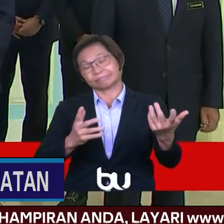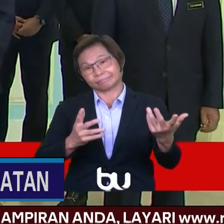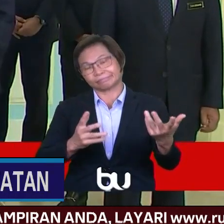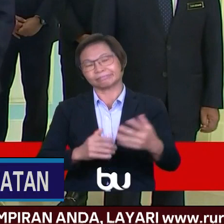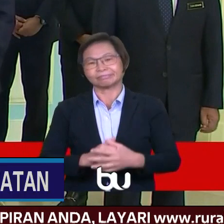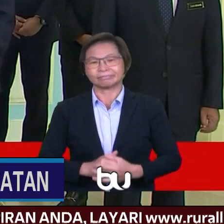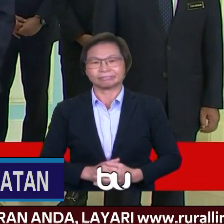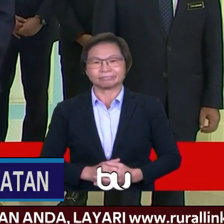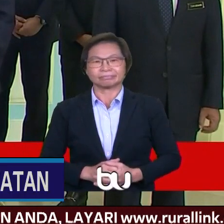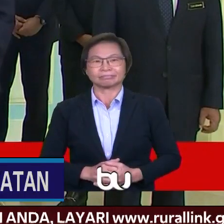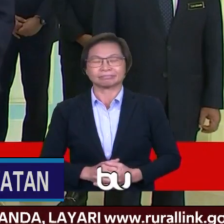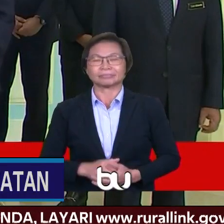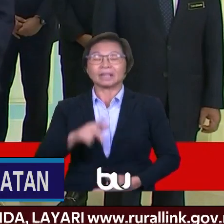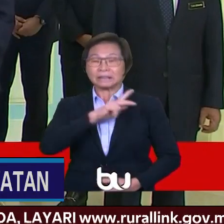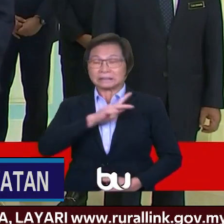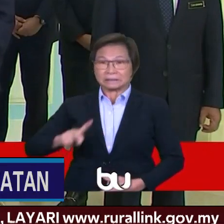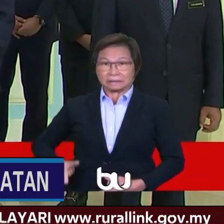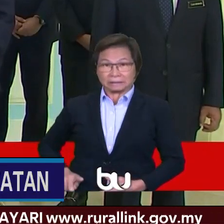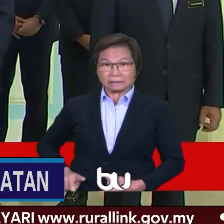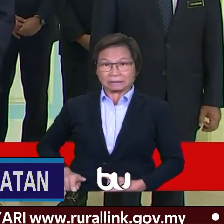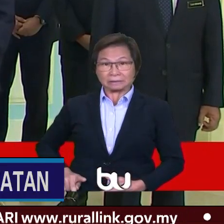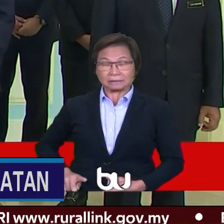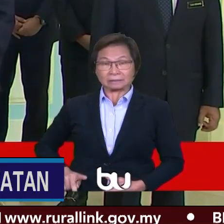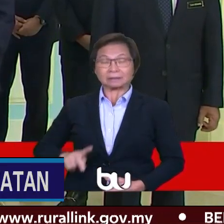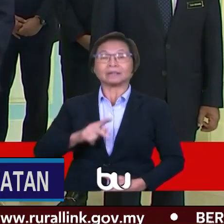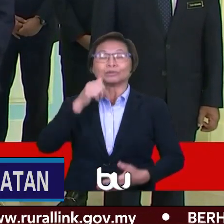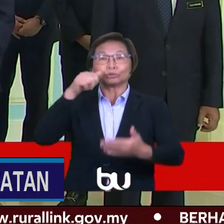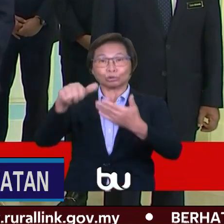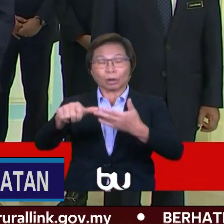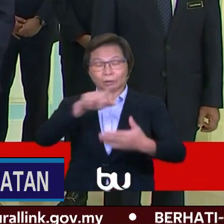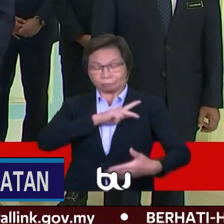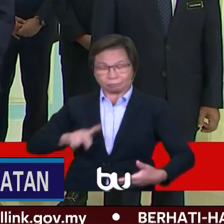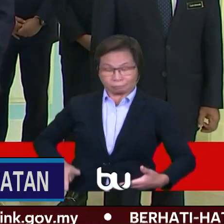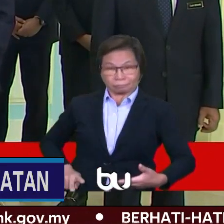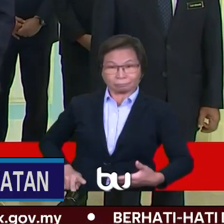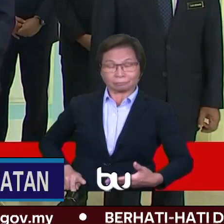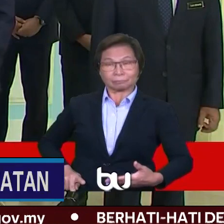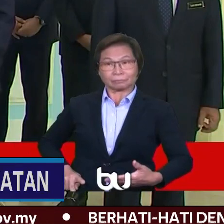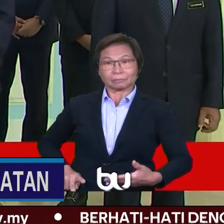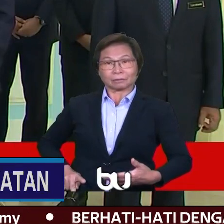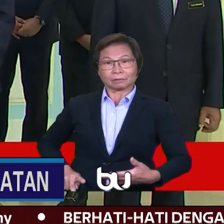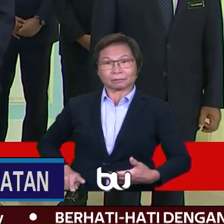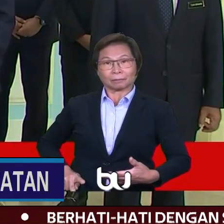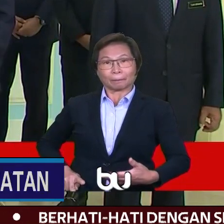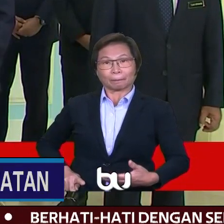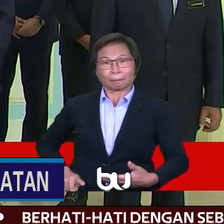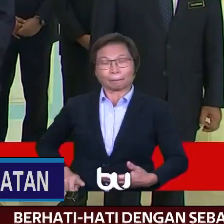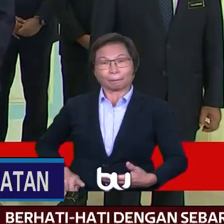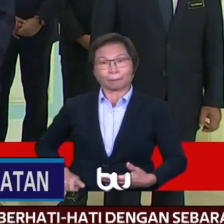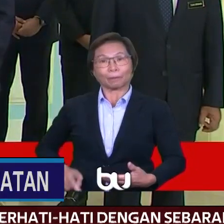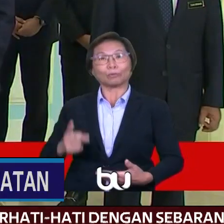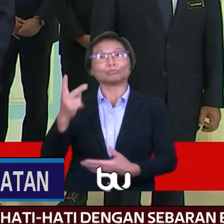Di dalam warkah ini, Kebawah Duli Yang Maha Mulia Seri Paduka Baginda Yang di-Pertuan Agong telah memetik